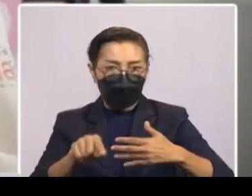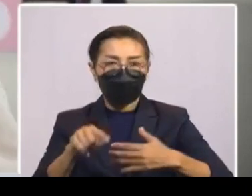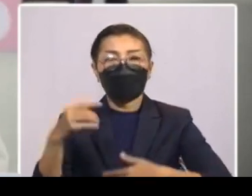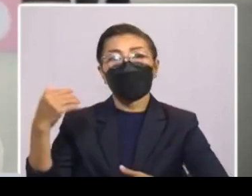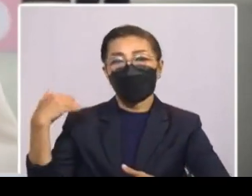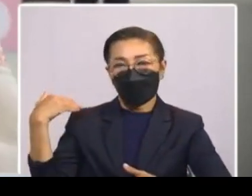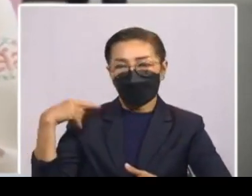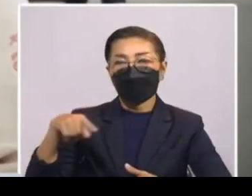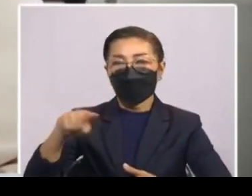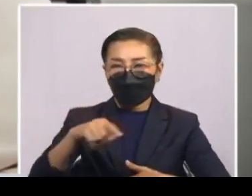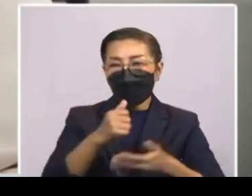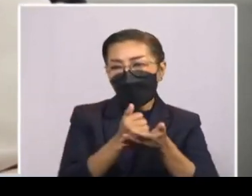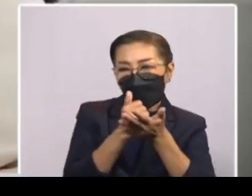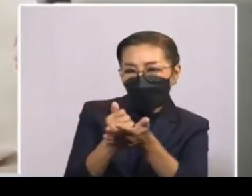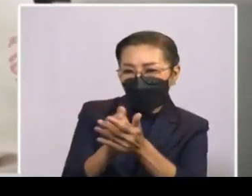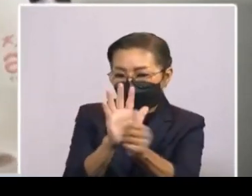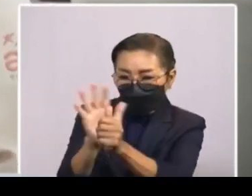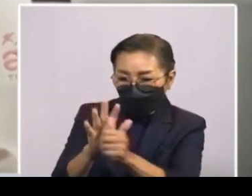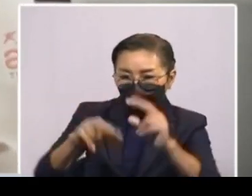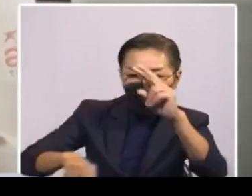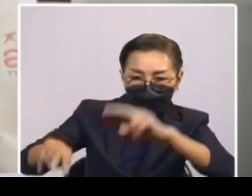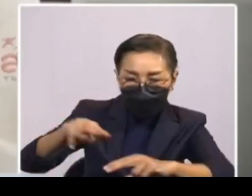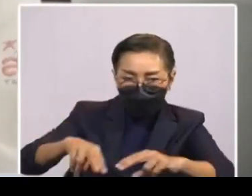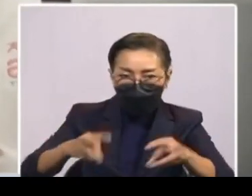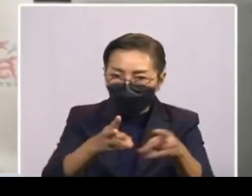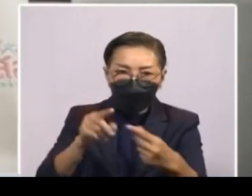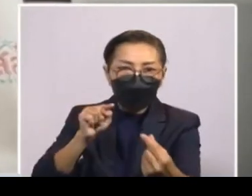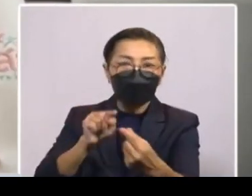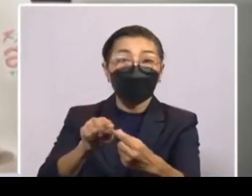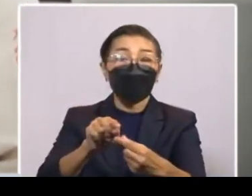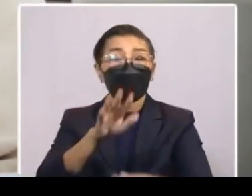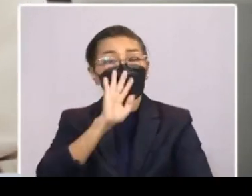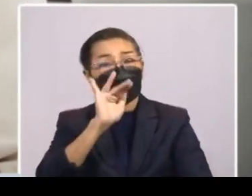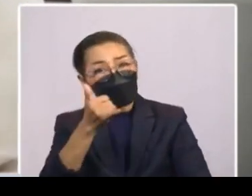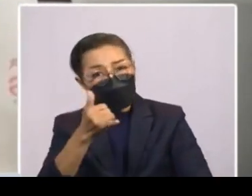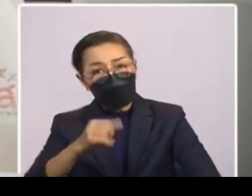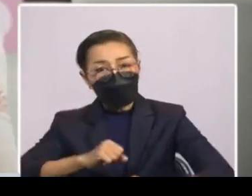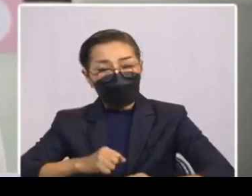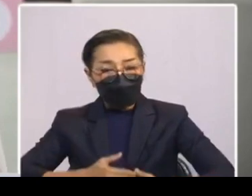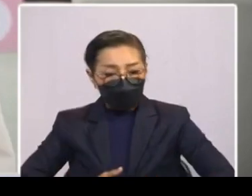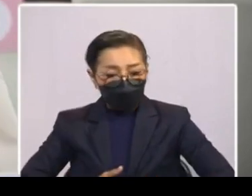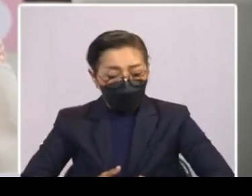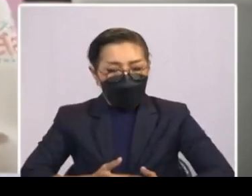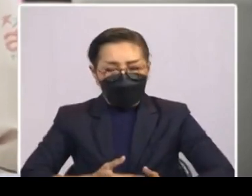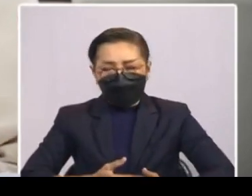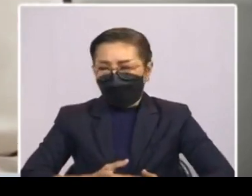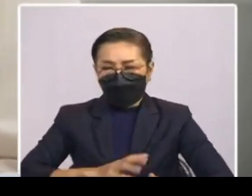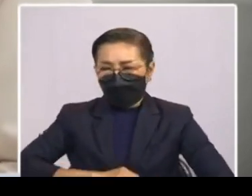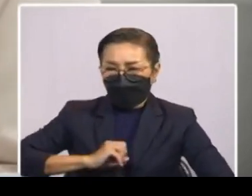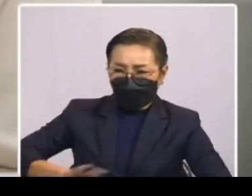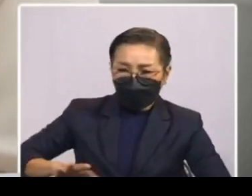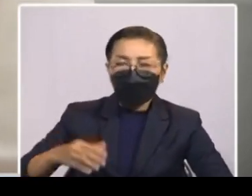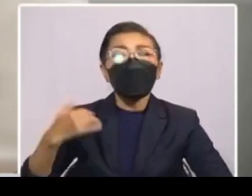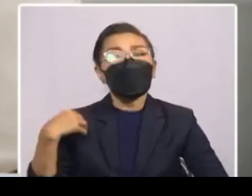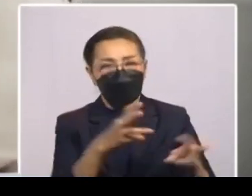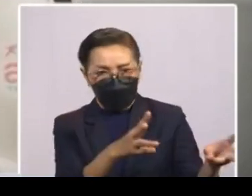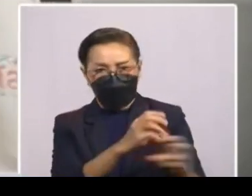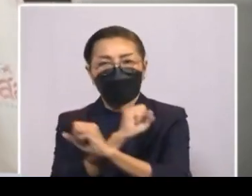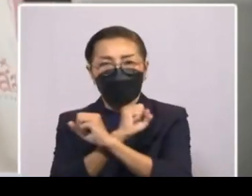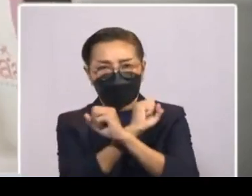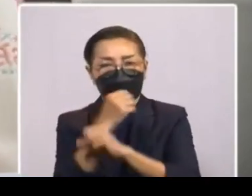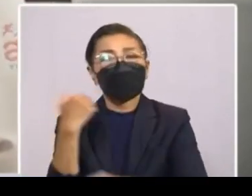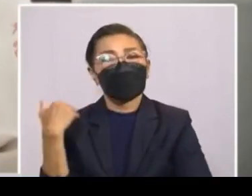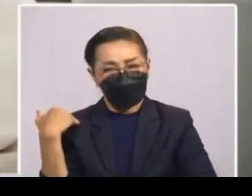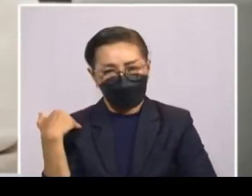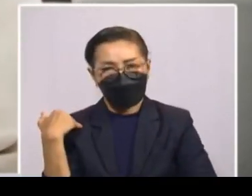การตั้งครรภ์ที่เกิดแล้วอย่างเหมาะสมนะครับบางทีถ้าจำเป็นต้องยุติการตั้งครรภ์ก็ทำอย่างปลอดภัยหรือว่าในเด็กที่คลอด